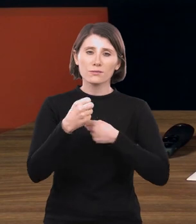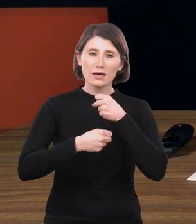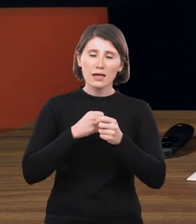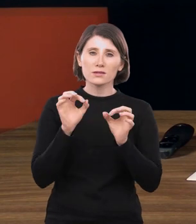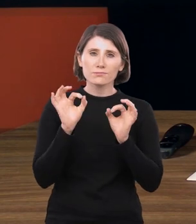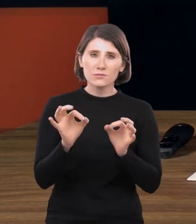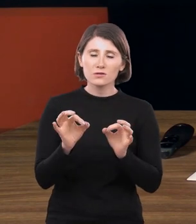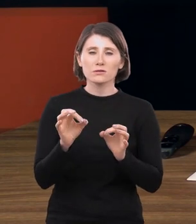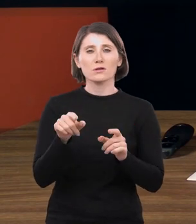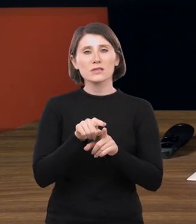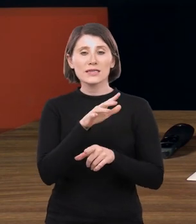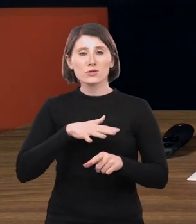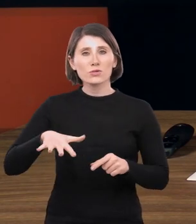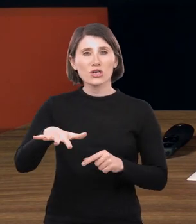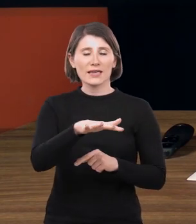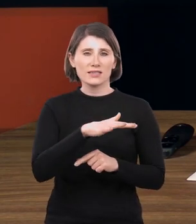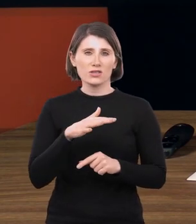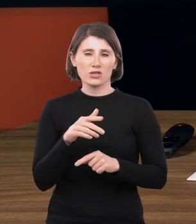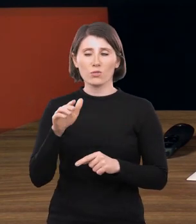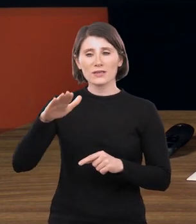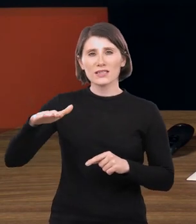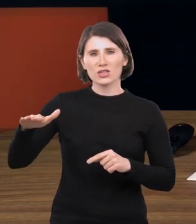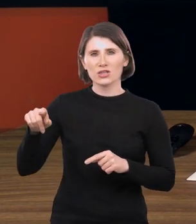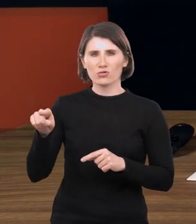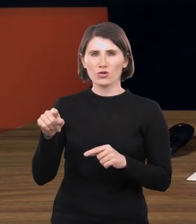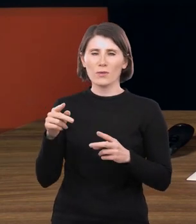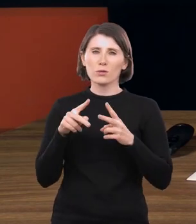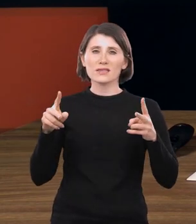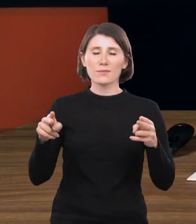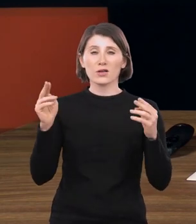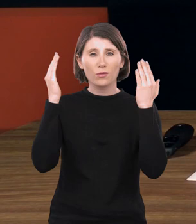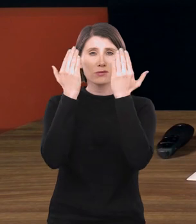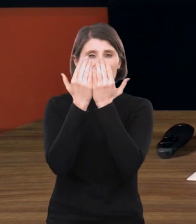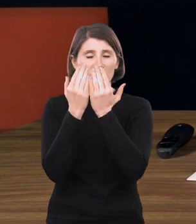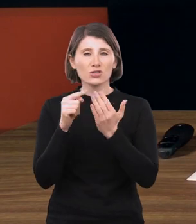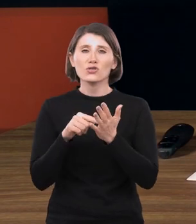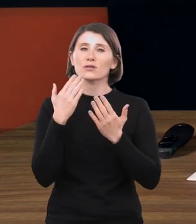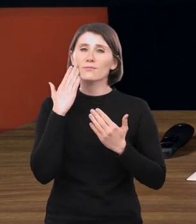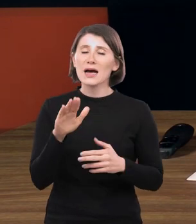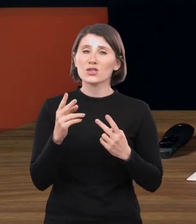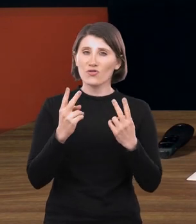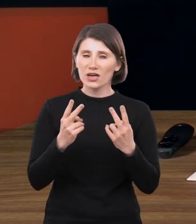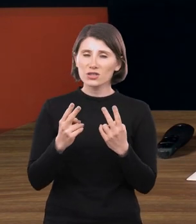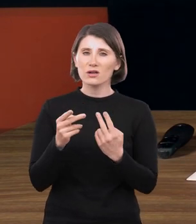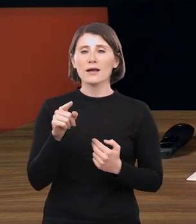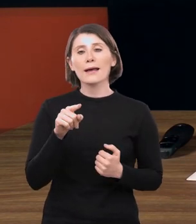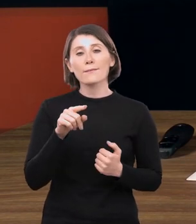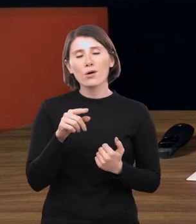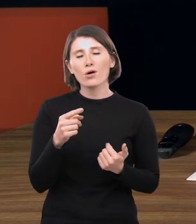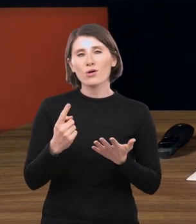przypadku dzieci ze spektrum zaburzeń autystycznych jest to o tyle ważne, że często u tych